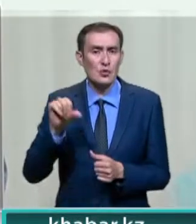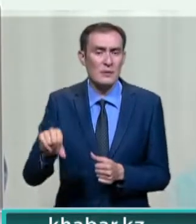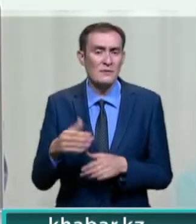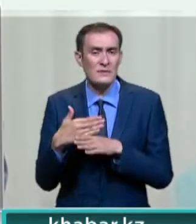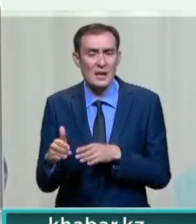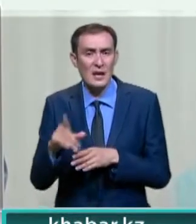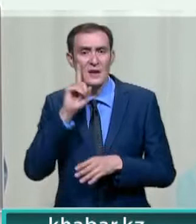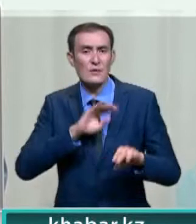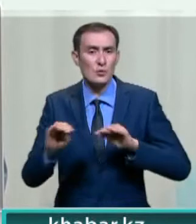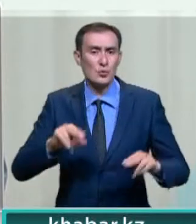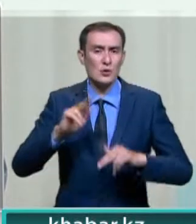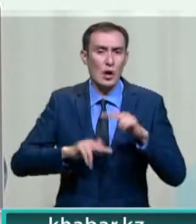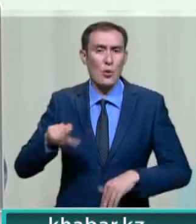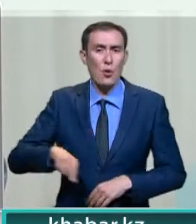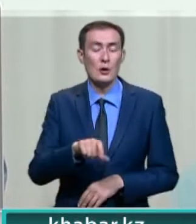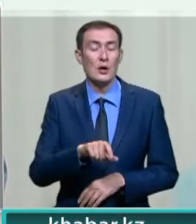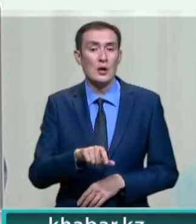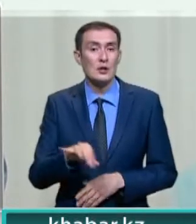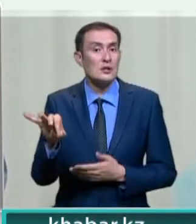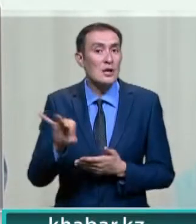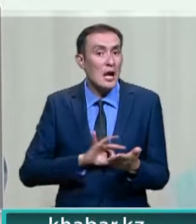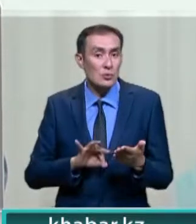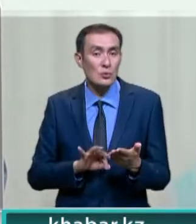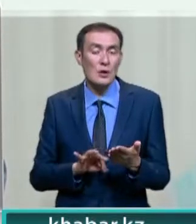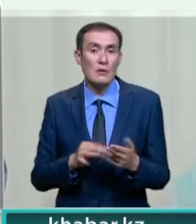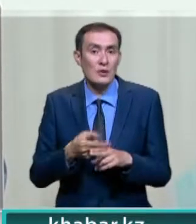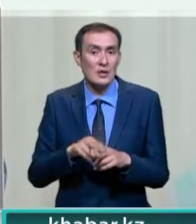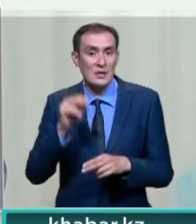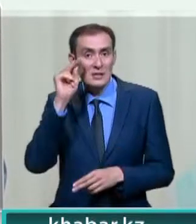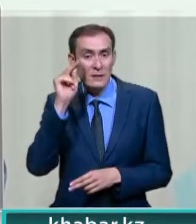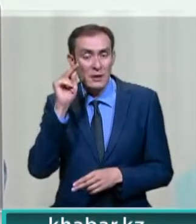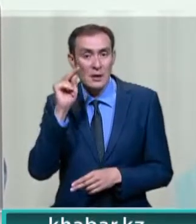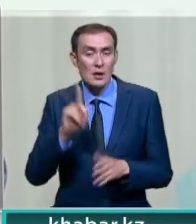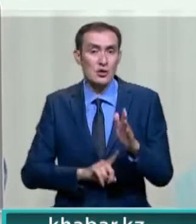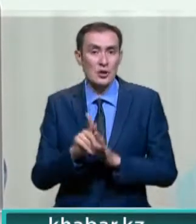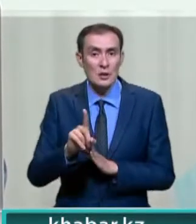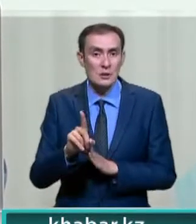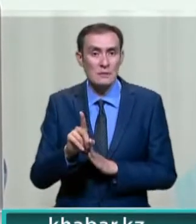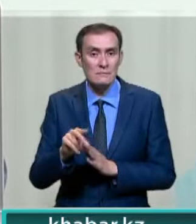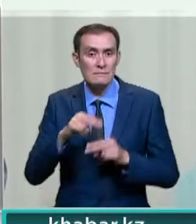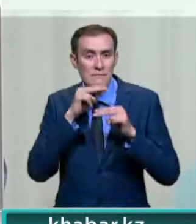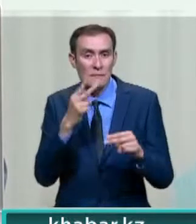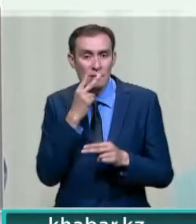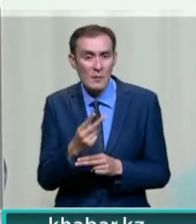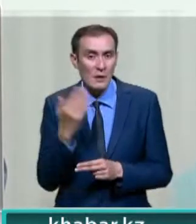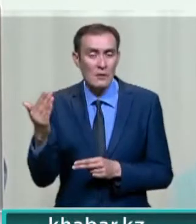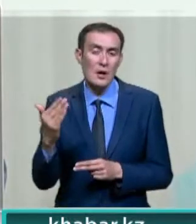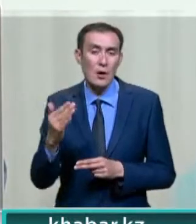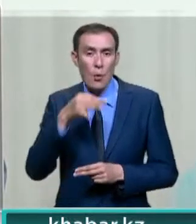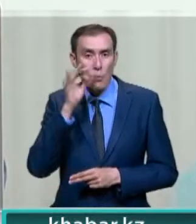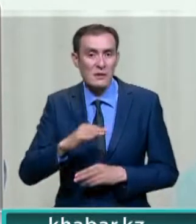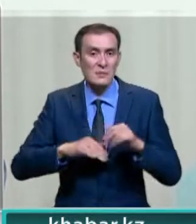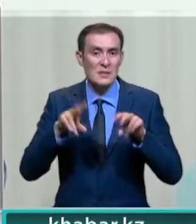области инфраструктурного строительства, тут же эти цифры становятся предметом пристального внимания со стороны